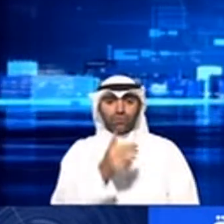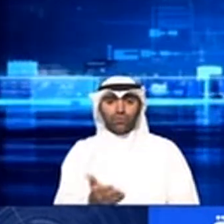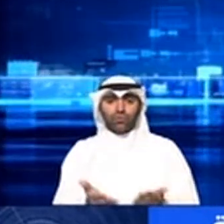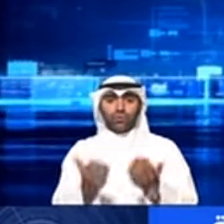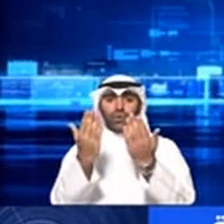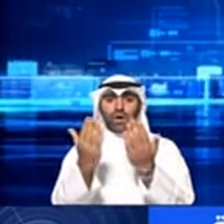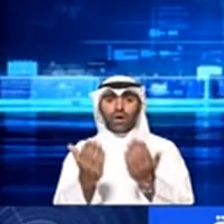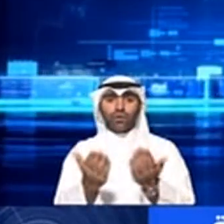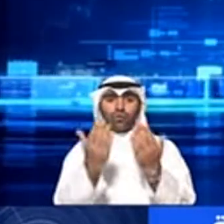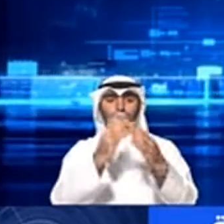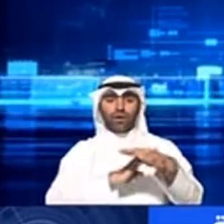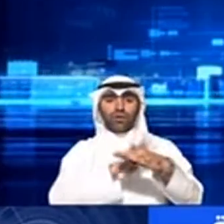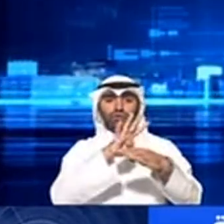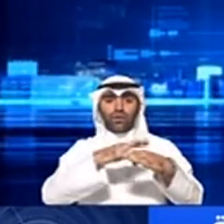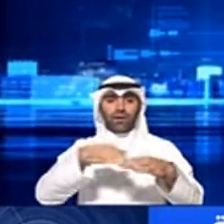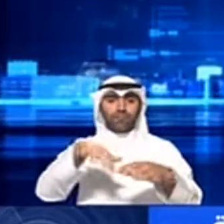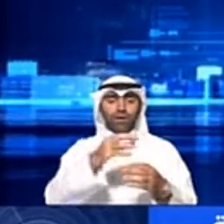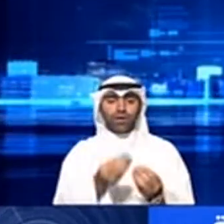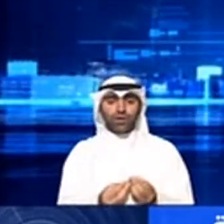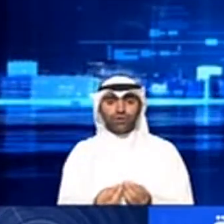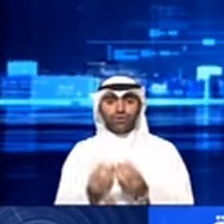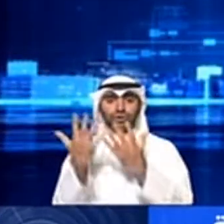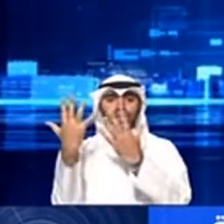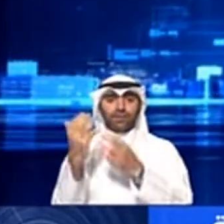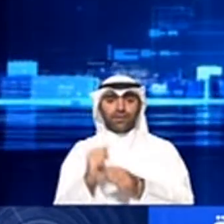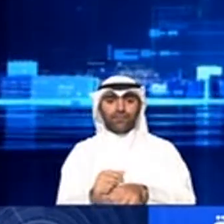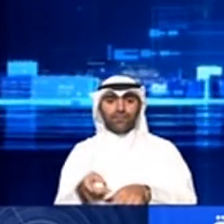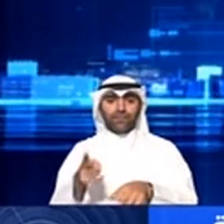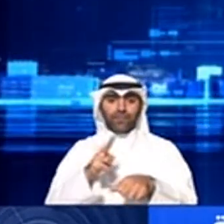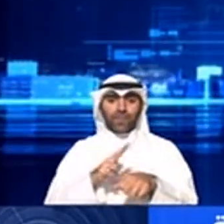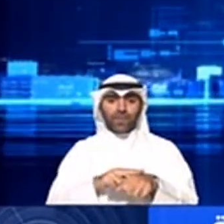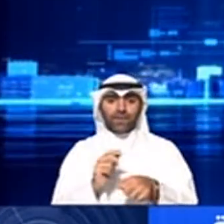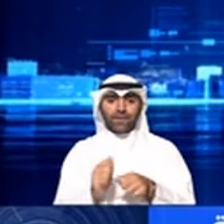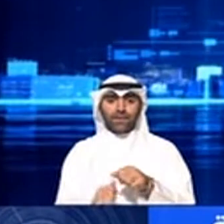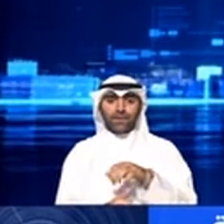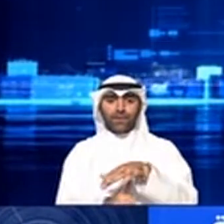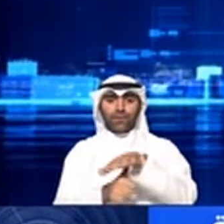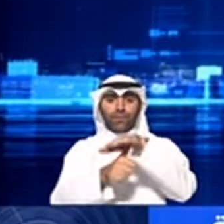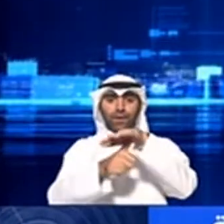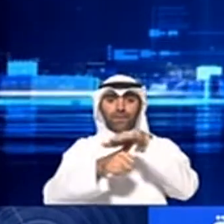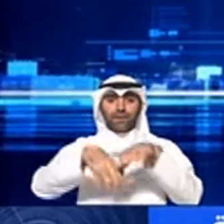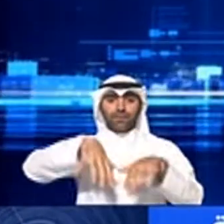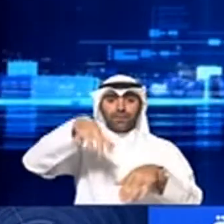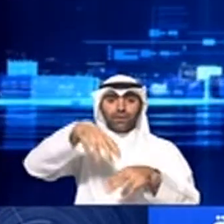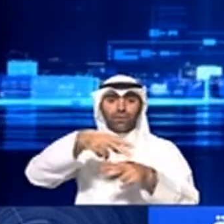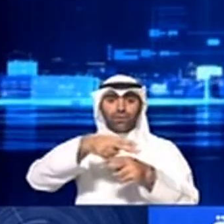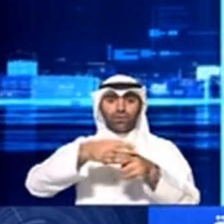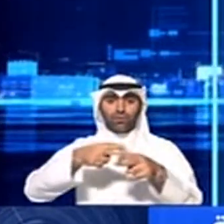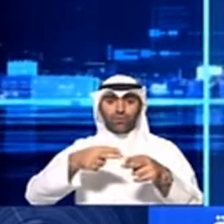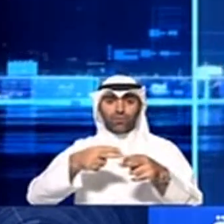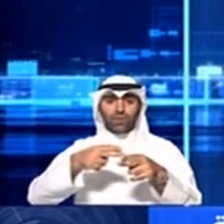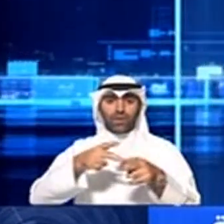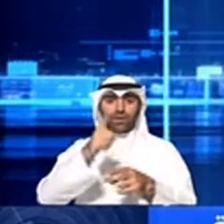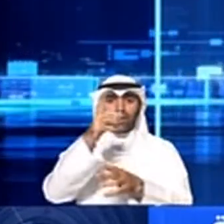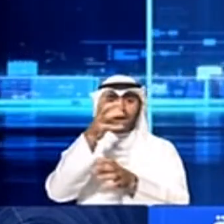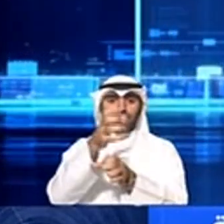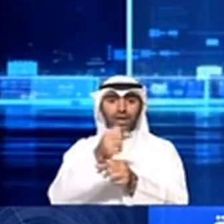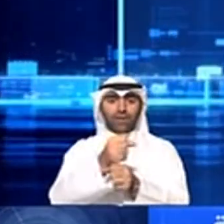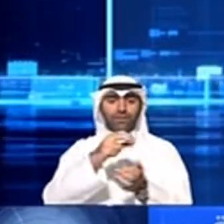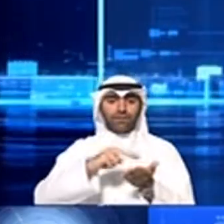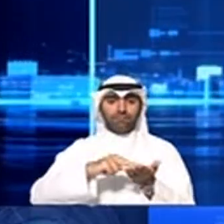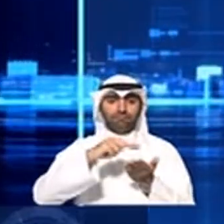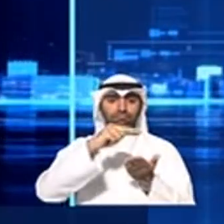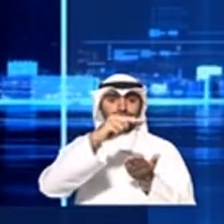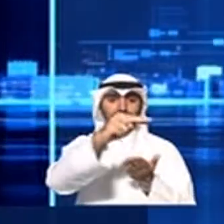الصباح طيب الله ثراه. هذا وقد بعث حضرة صاحب السمو أمير البلاد الشيخ نواف الأحمد الجابر الصباح حفظه الله